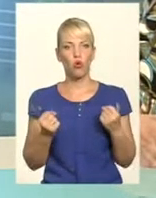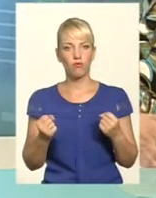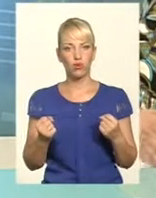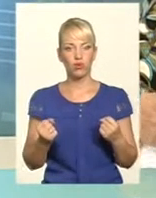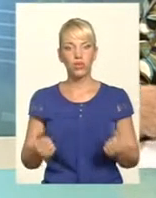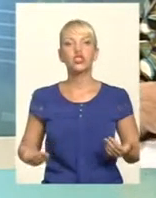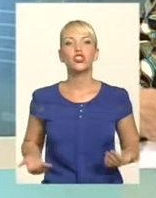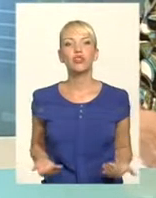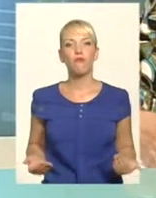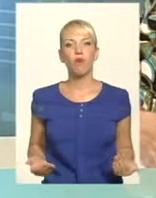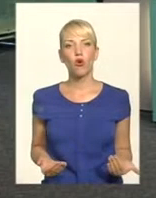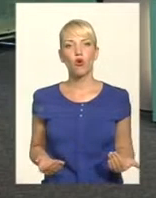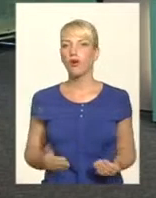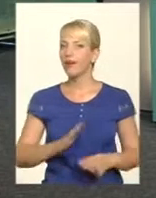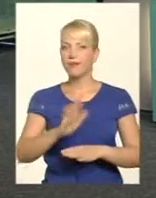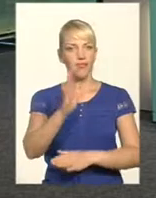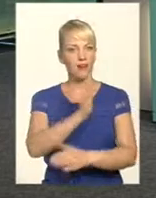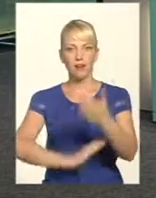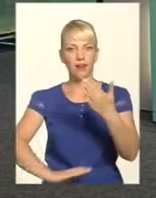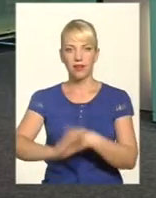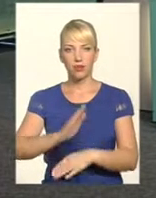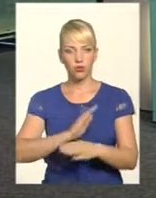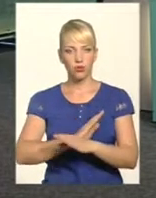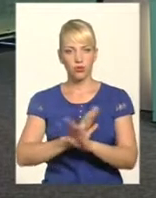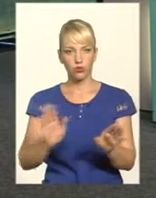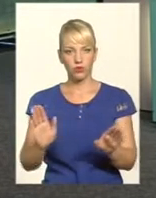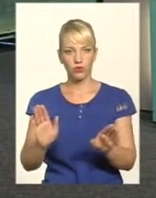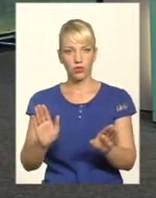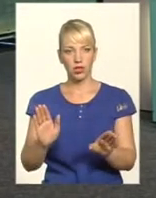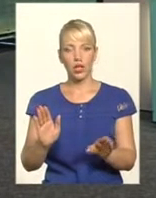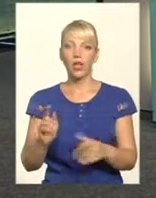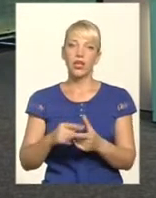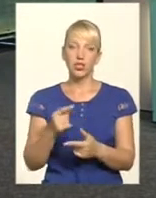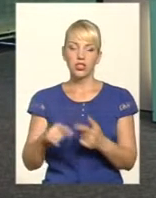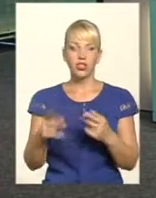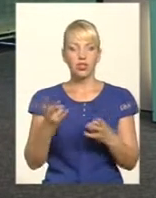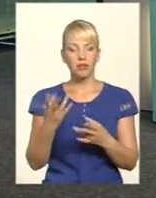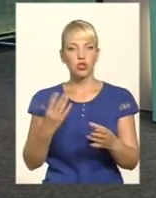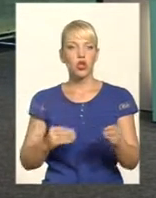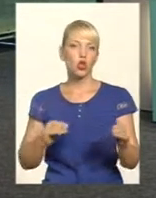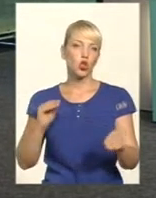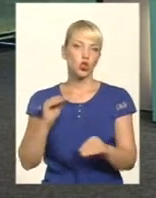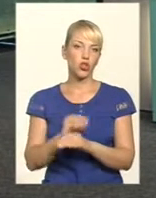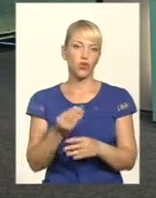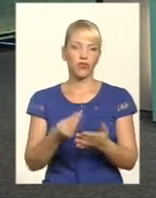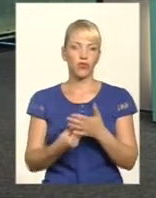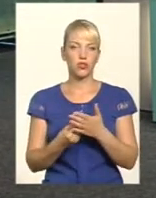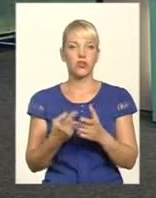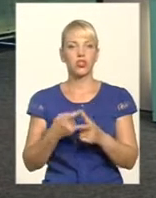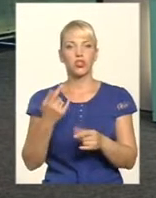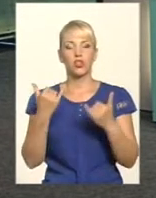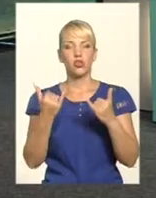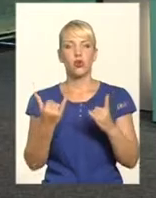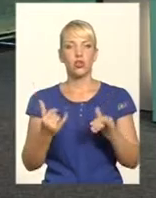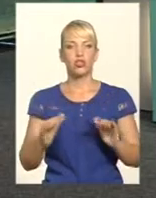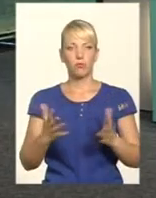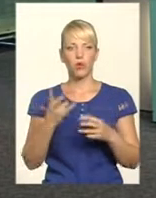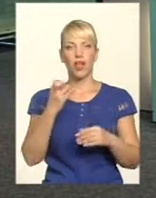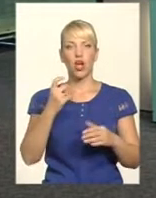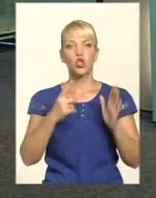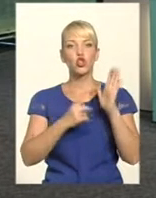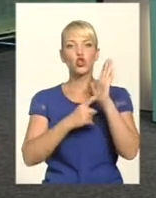живою, не калікою. Чи треба ще мати додаткове фінансування, чи все-таки на сьогоднішній момент, вже на шосту